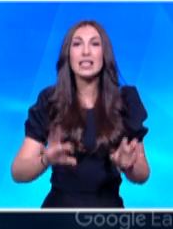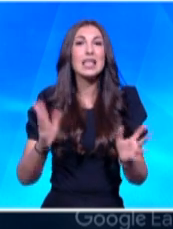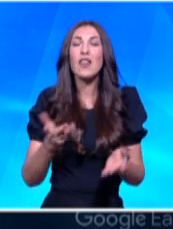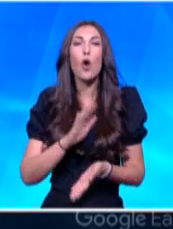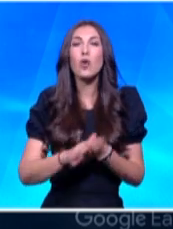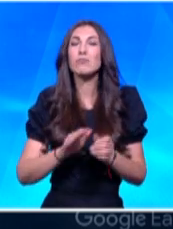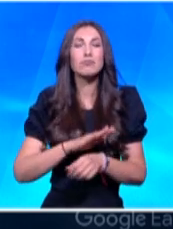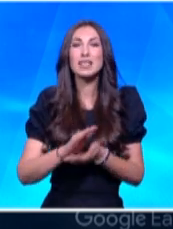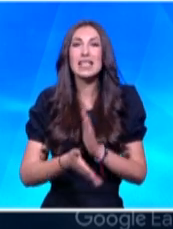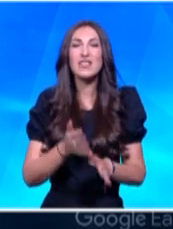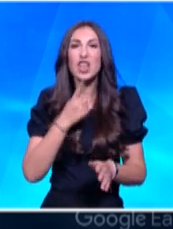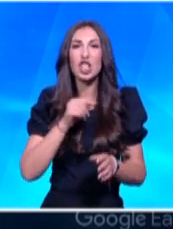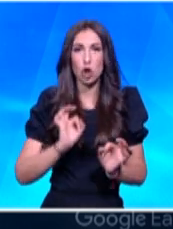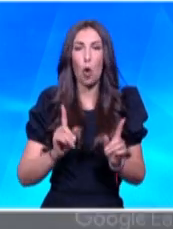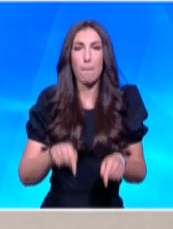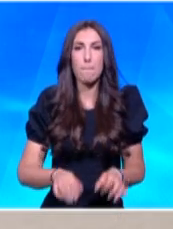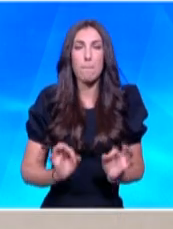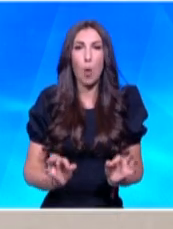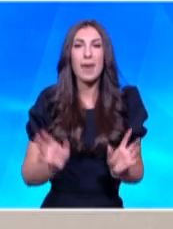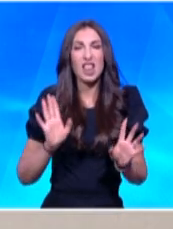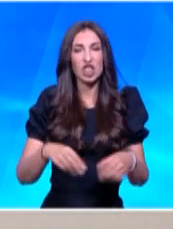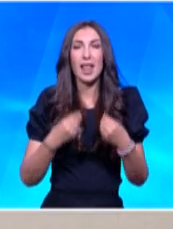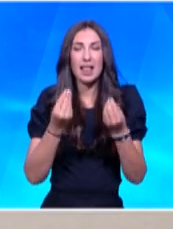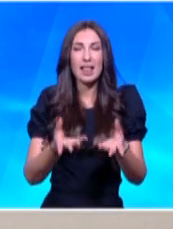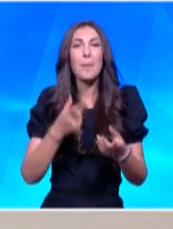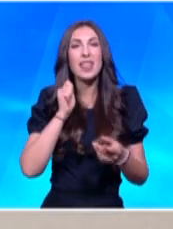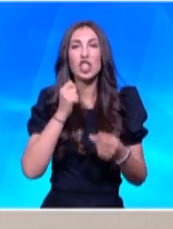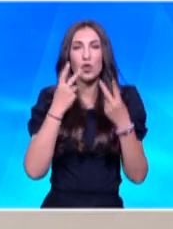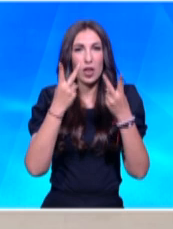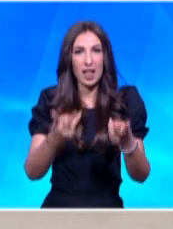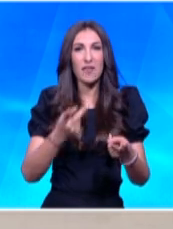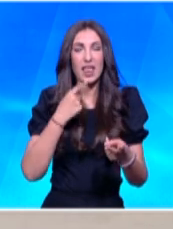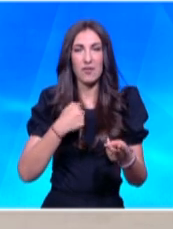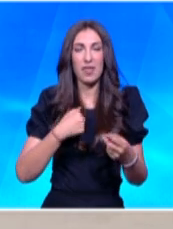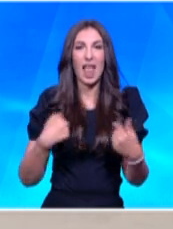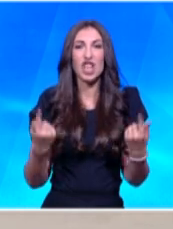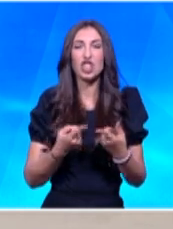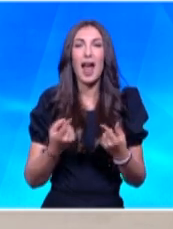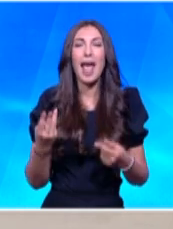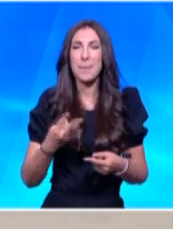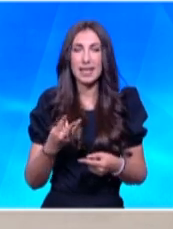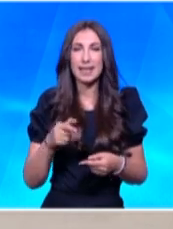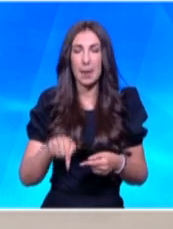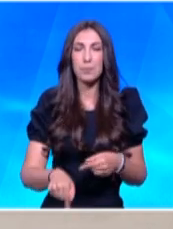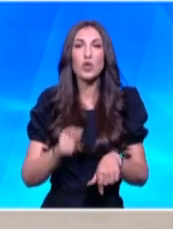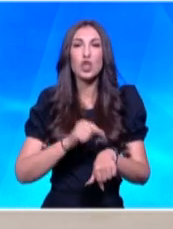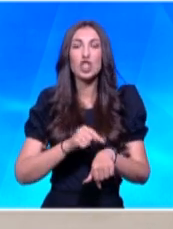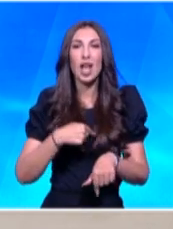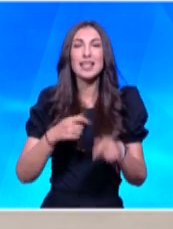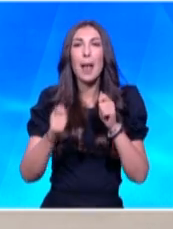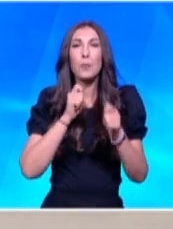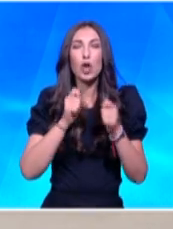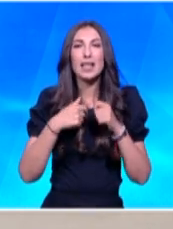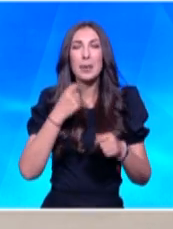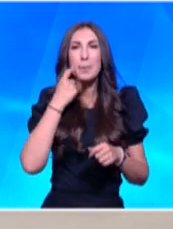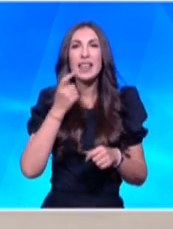този момент. Разбира се, ще ви предадем този брифинг на създадения извънреден щаб на живо в нашата емисия. В този час репортерите на BTV